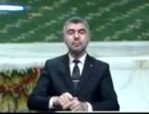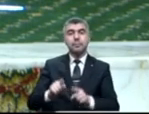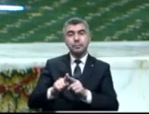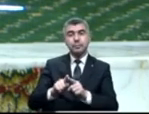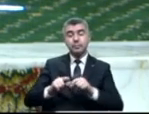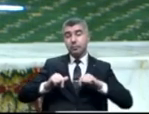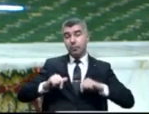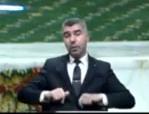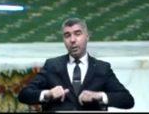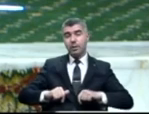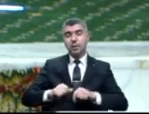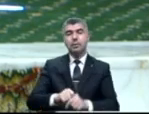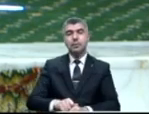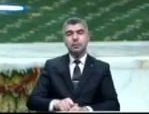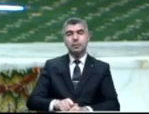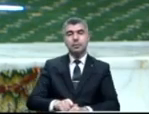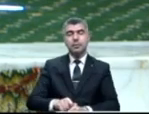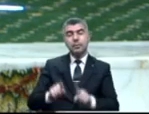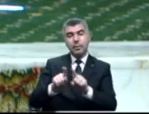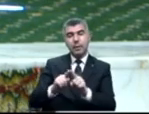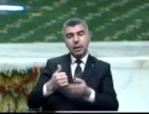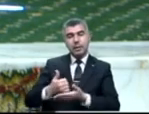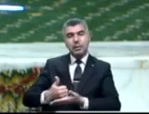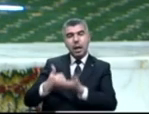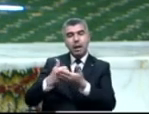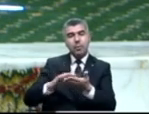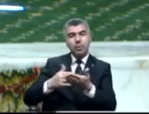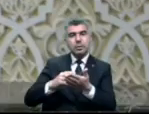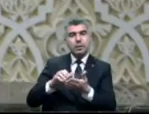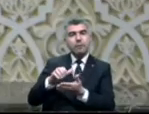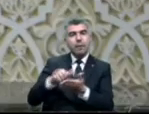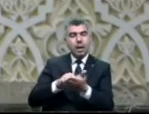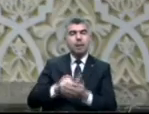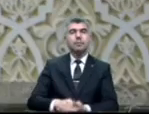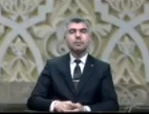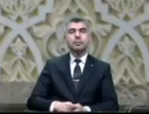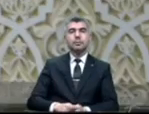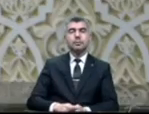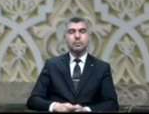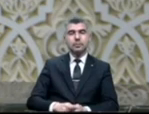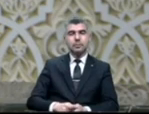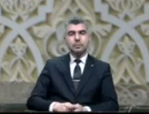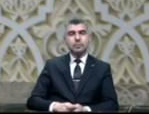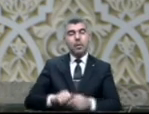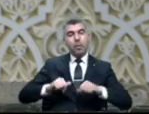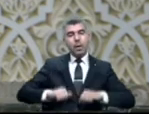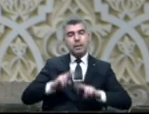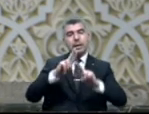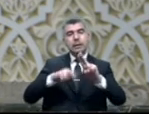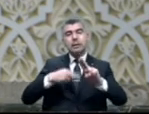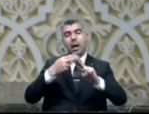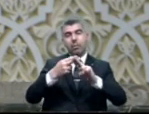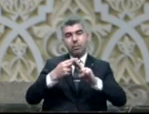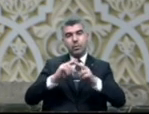أن الوزارة قد تخلت عن دعم بعض الفلاحات. شكرا السي عبد الكريم. الكلمة السيد الوزير للرد على